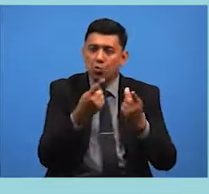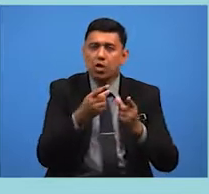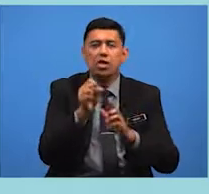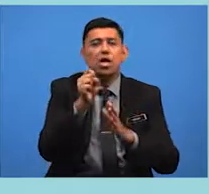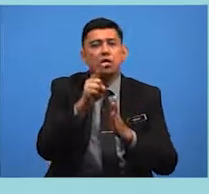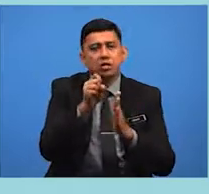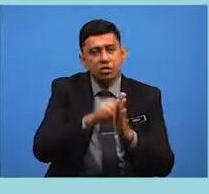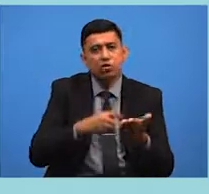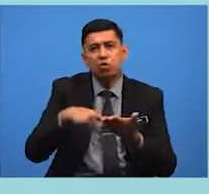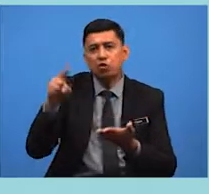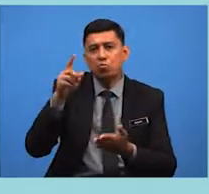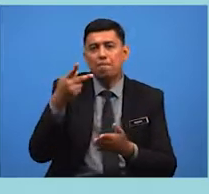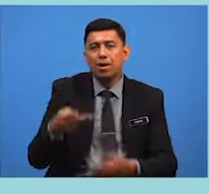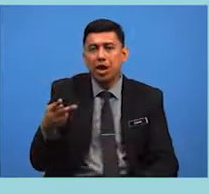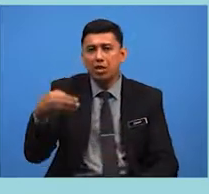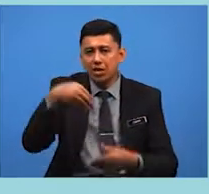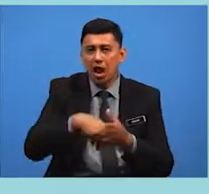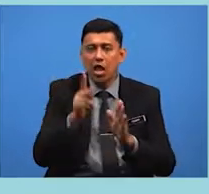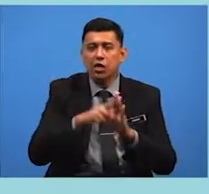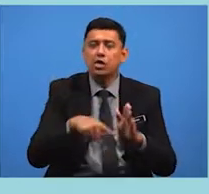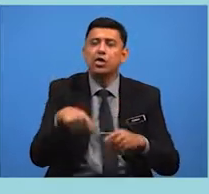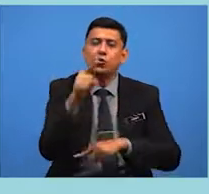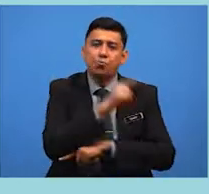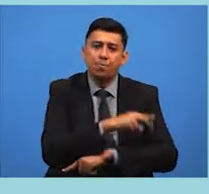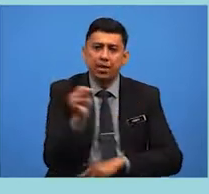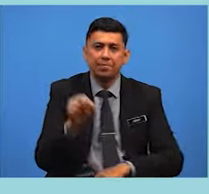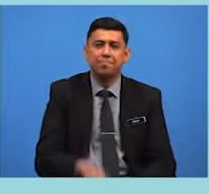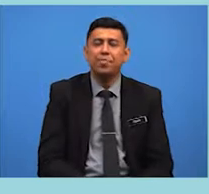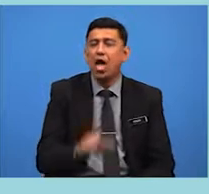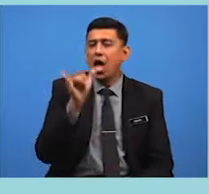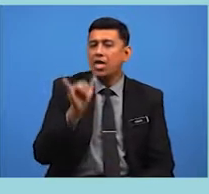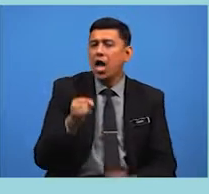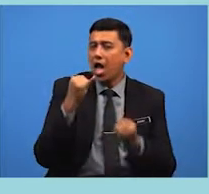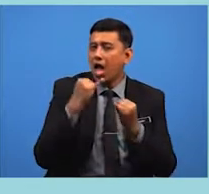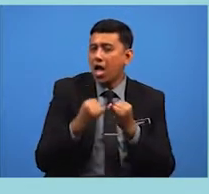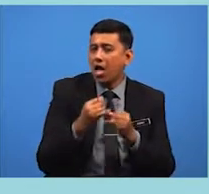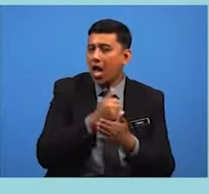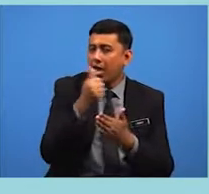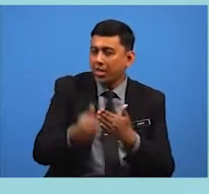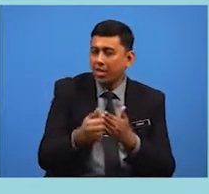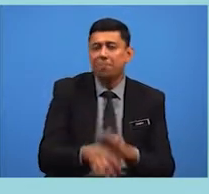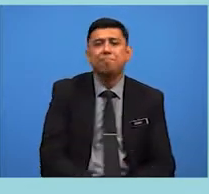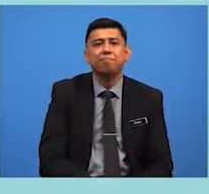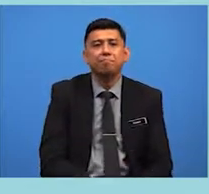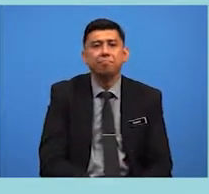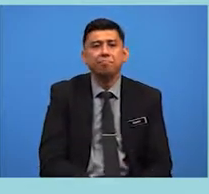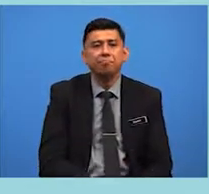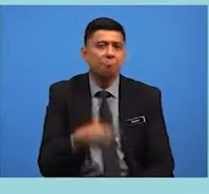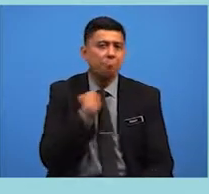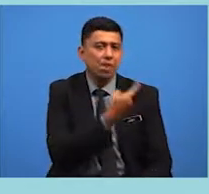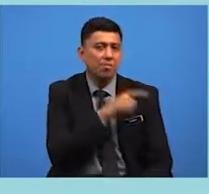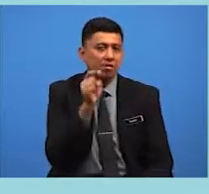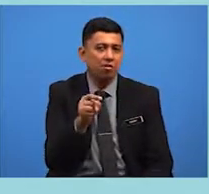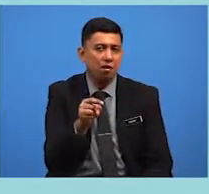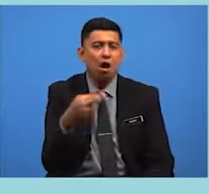perkara dalam kehidupan seharian. Pengajaran yang terakhir daripada sajak ini ialah